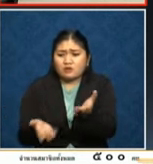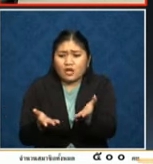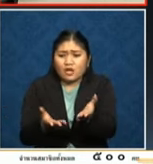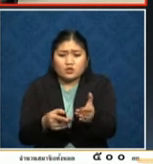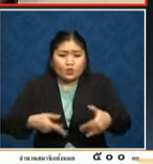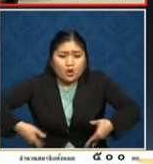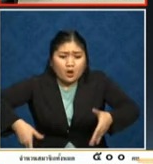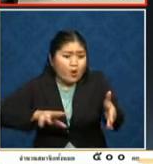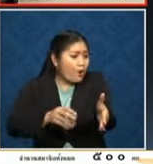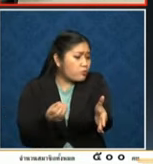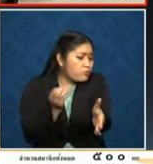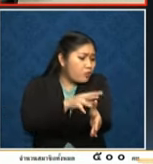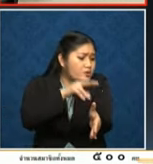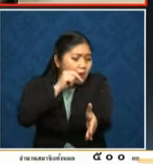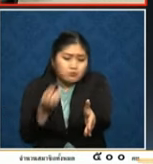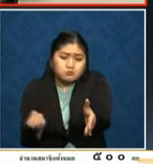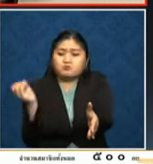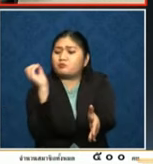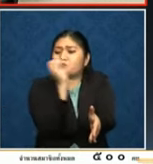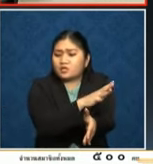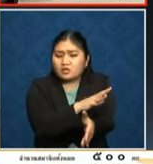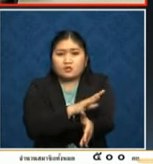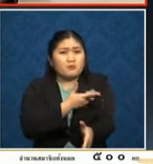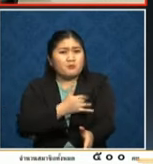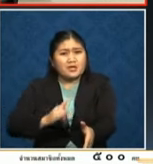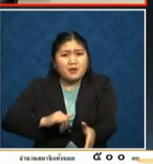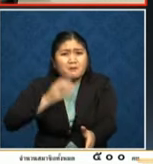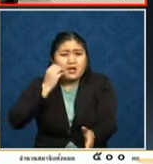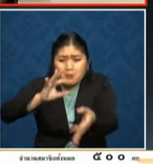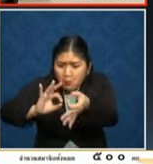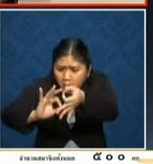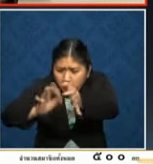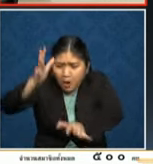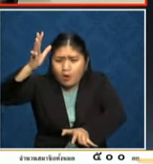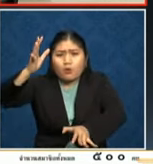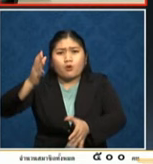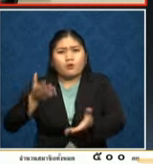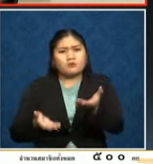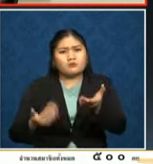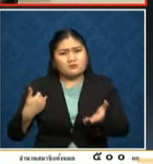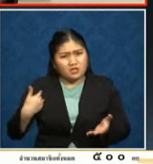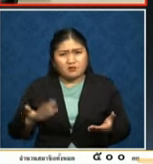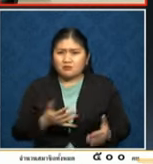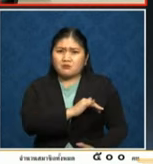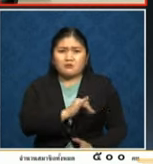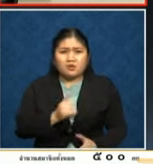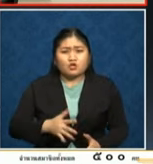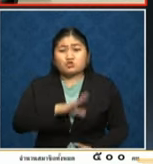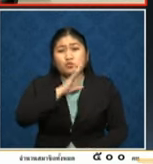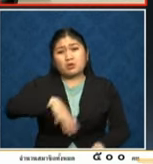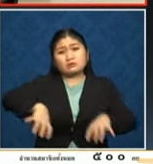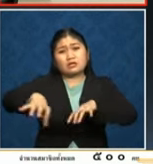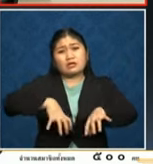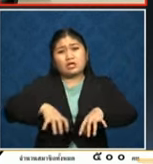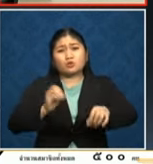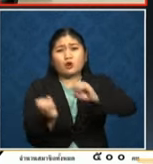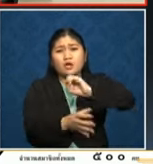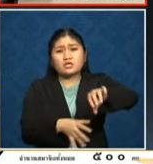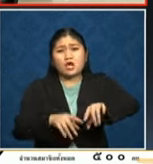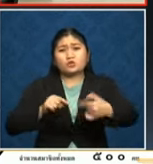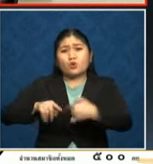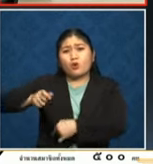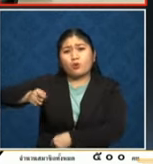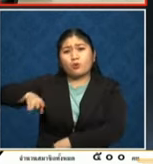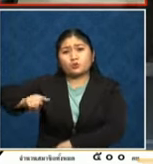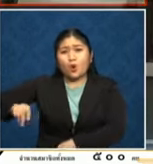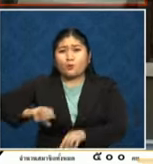างหรือบางบ้านใช้วิธีเผาค่ะท่านประธานเผาทำลายเพราะฉะนั้นเมื่อไม่มีระบบจัดการขยะจากอบต.ประ